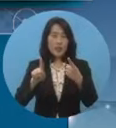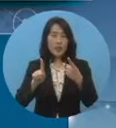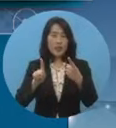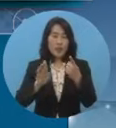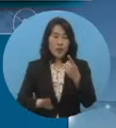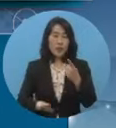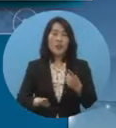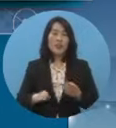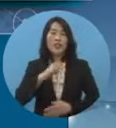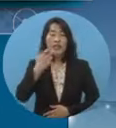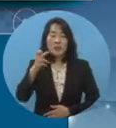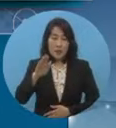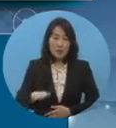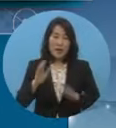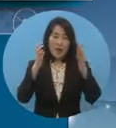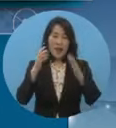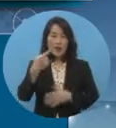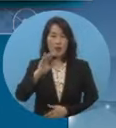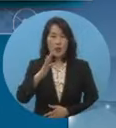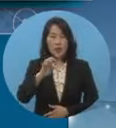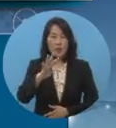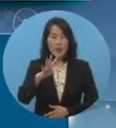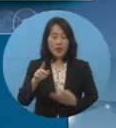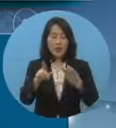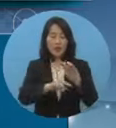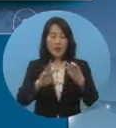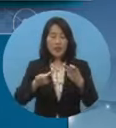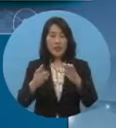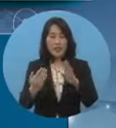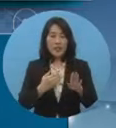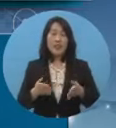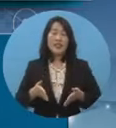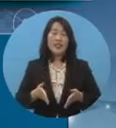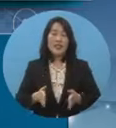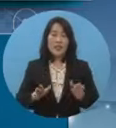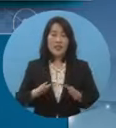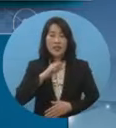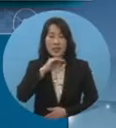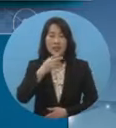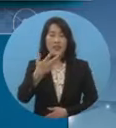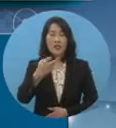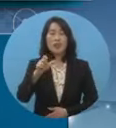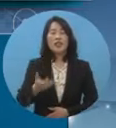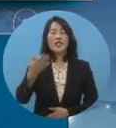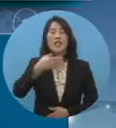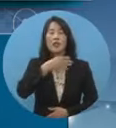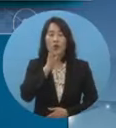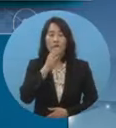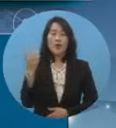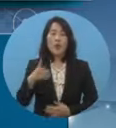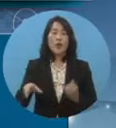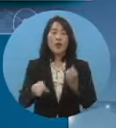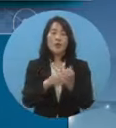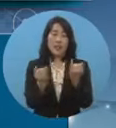태어난 12세 이하 어린이와 1944년 12월 31일 이전 출생자 인 만 75세 이상 어르신